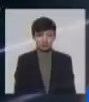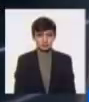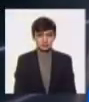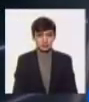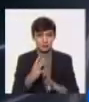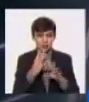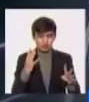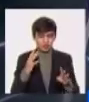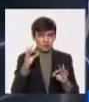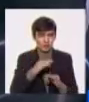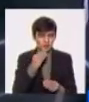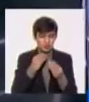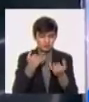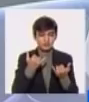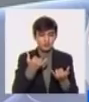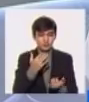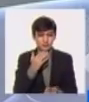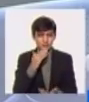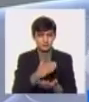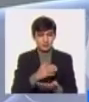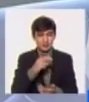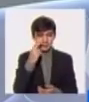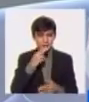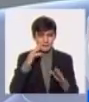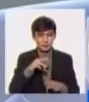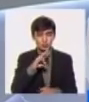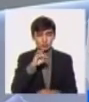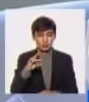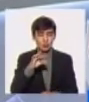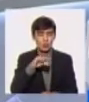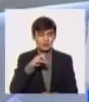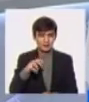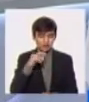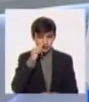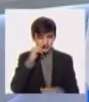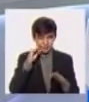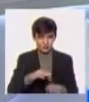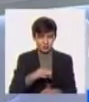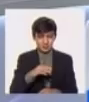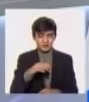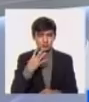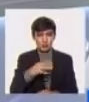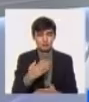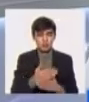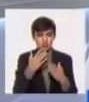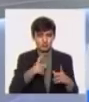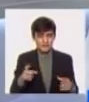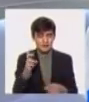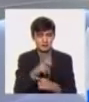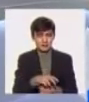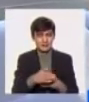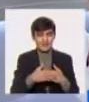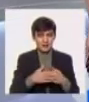Очередь за продуктами сегодня выстроилась у здания партии «Нур-Отан» в Шымкенте. Более 40 человек пришли к дверям